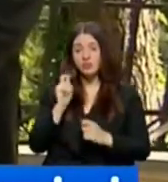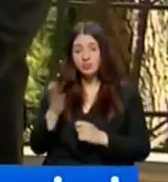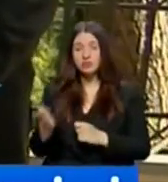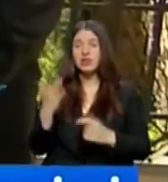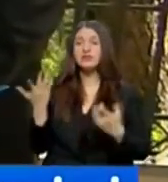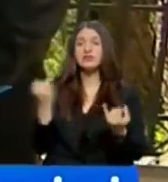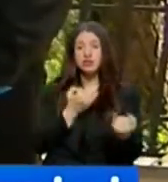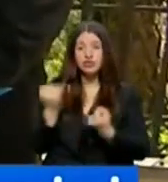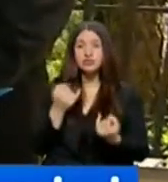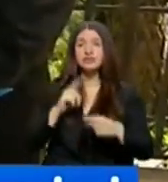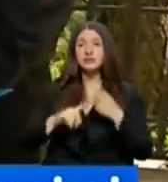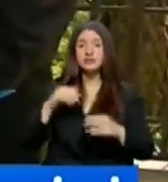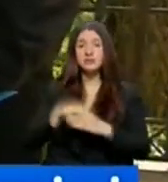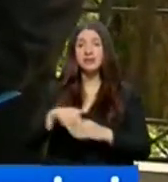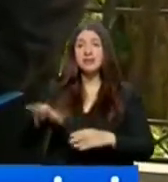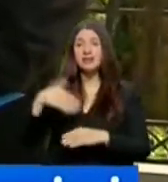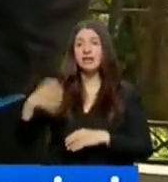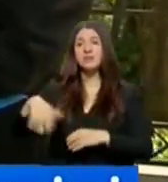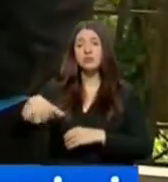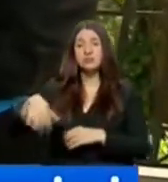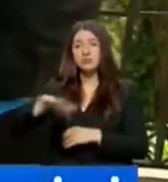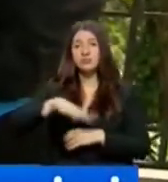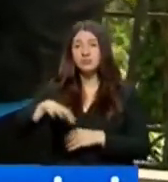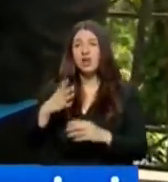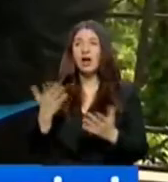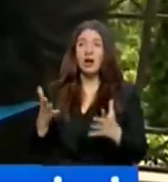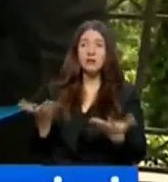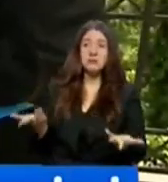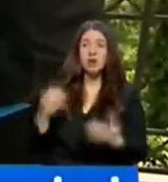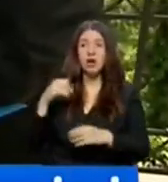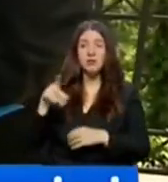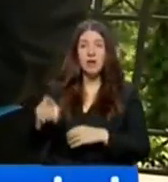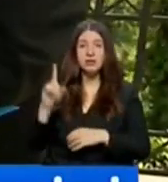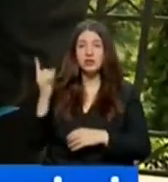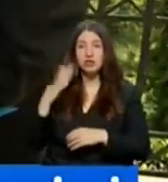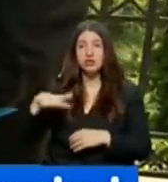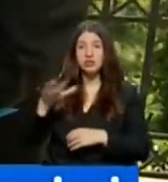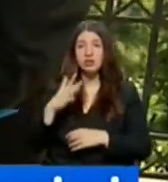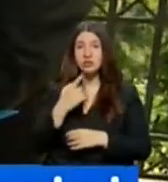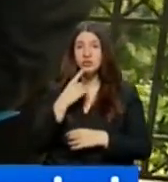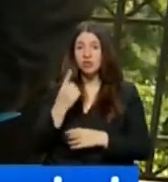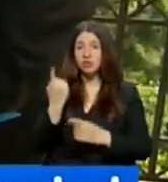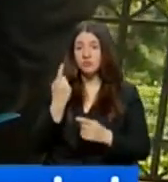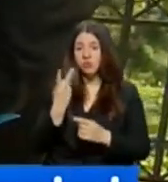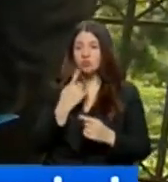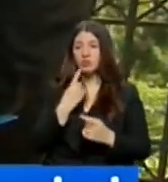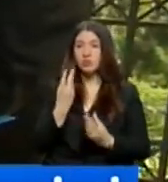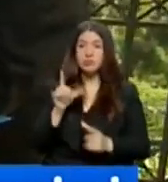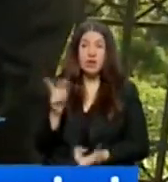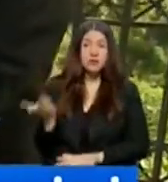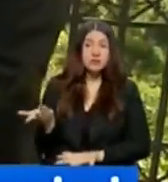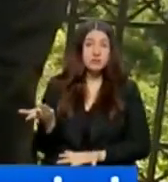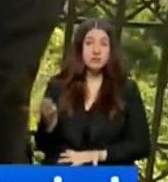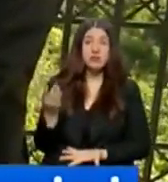konuşacaksak, tartışacaksak, siyasi partileri, diğer alanları herhalde AK Parti yöneticilerinin de söyleyecek bir çift sözlerinin olması